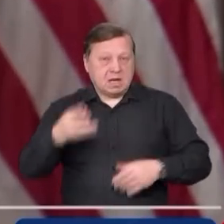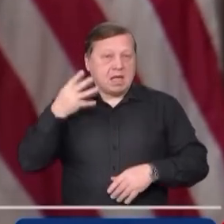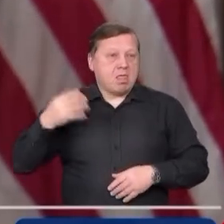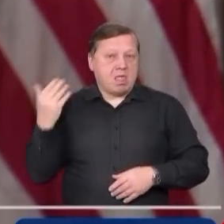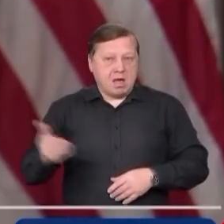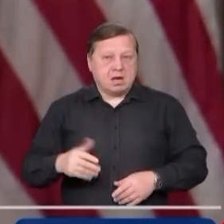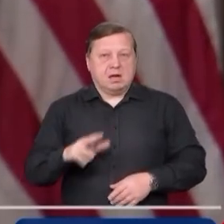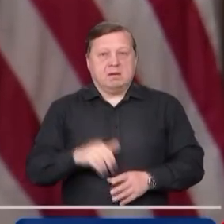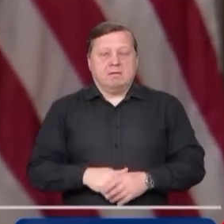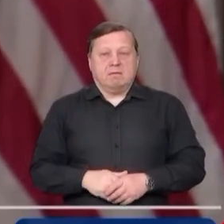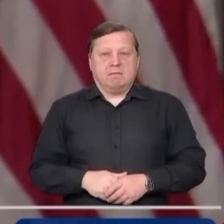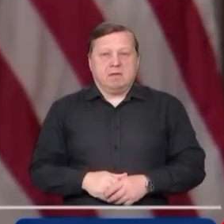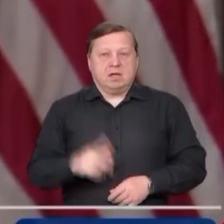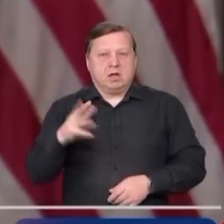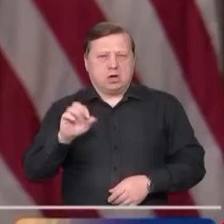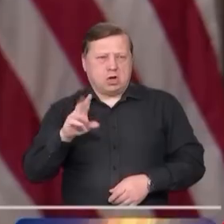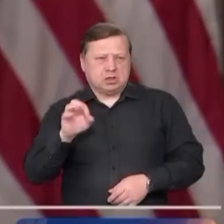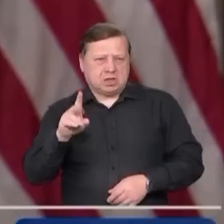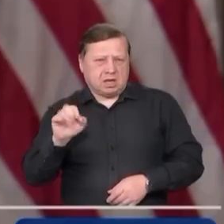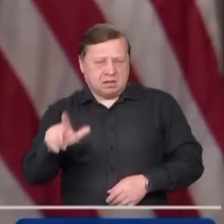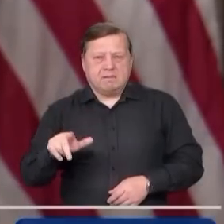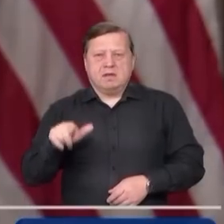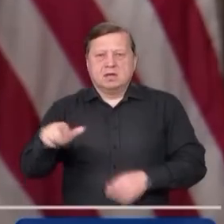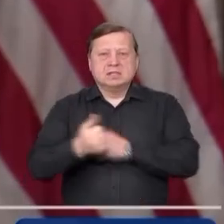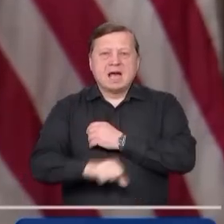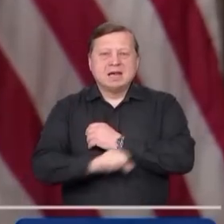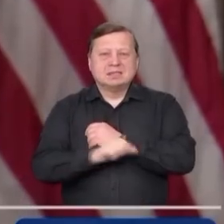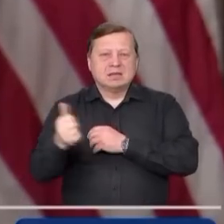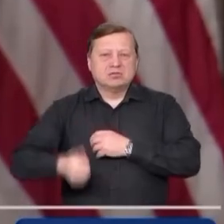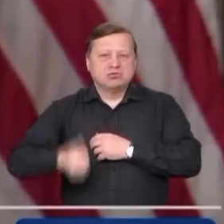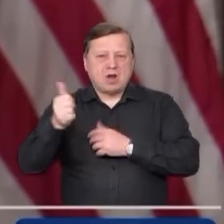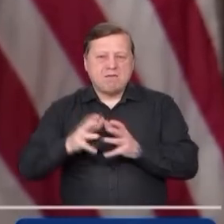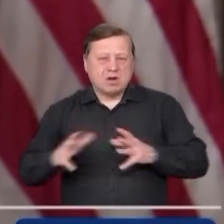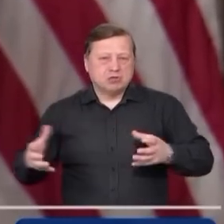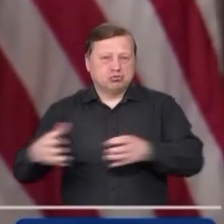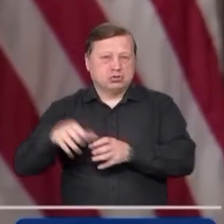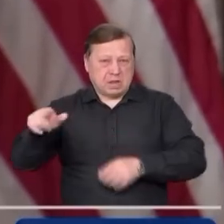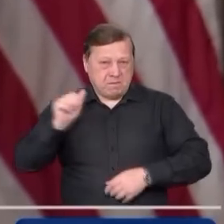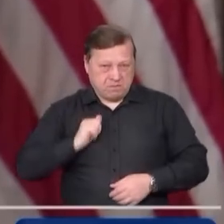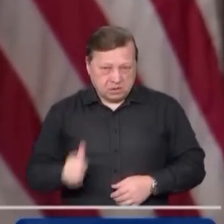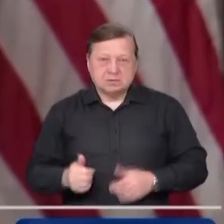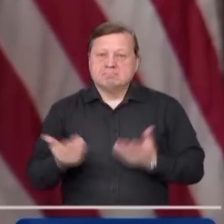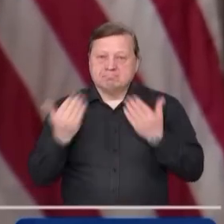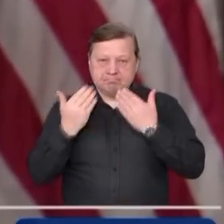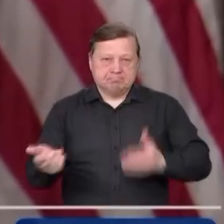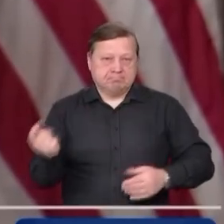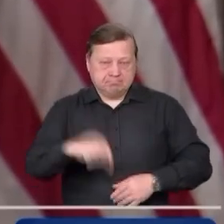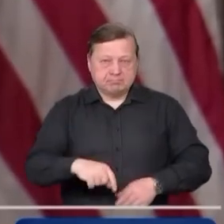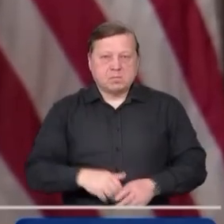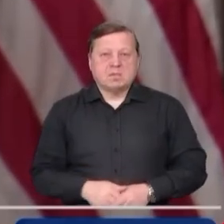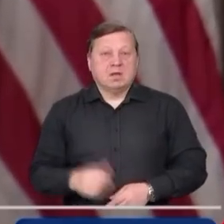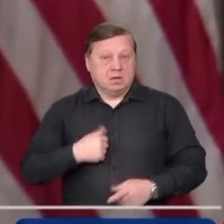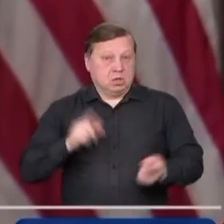generałowi Mojszczakowi, zastępcy szefa sztabu. Przekazałem również, że spotkałem